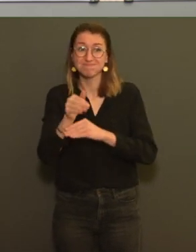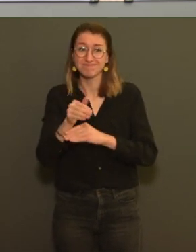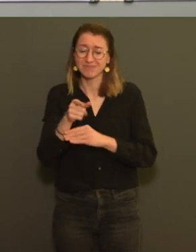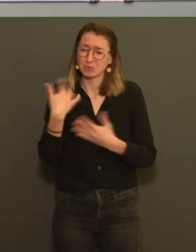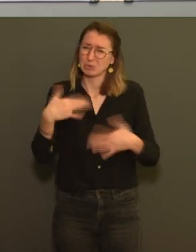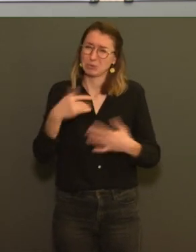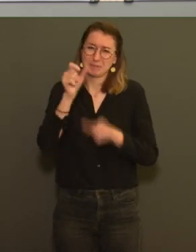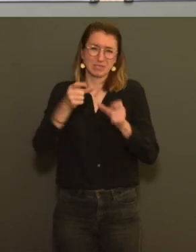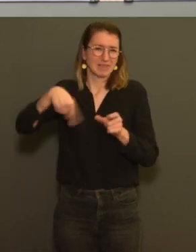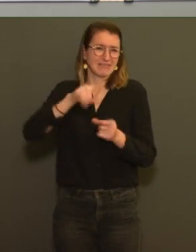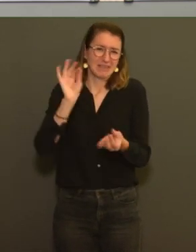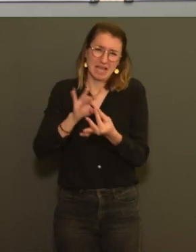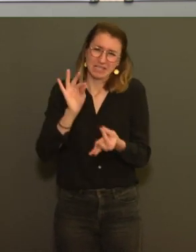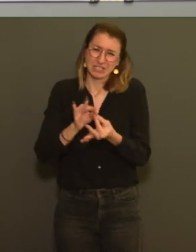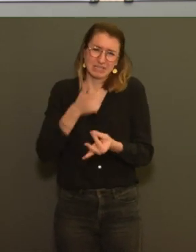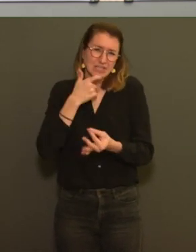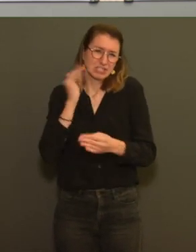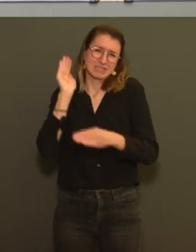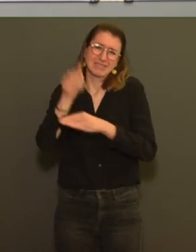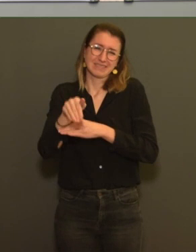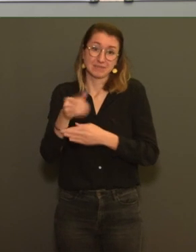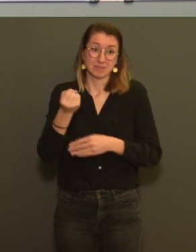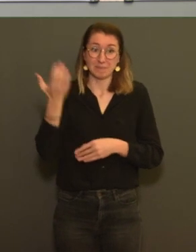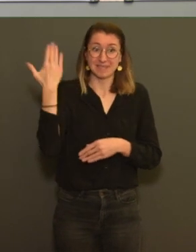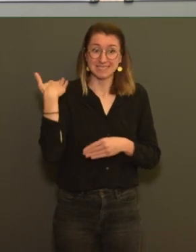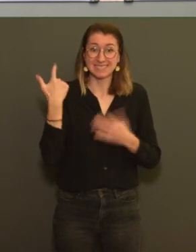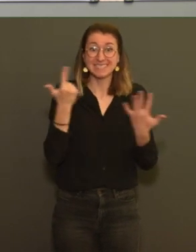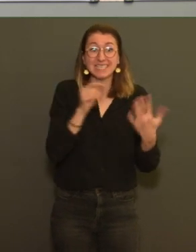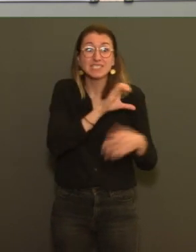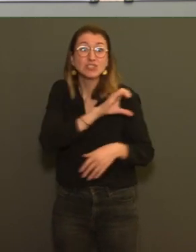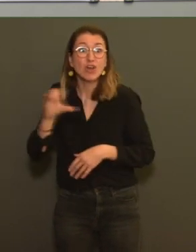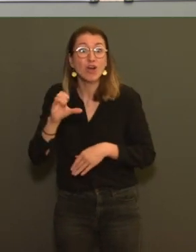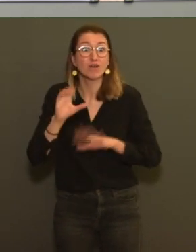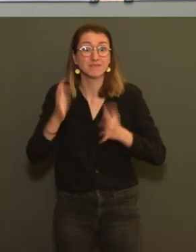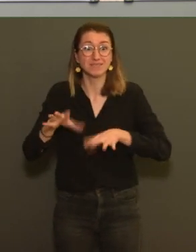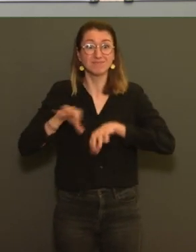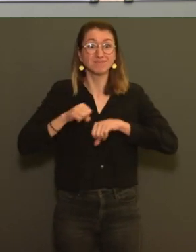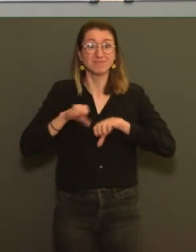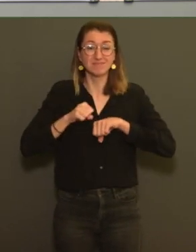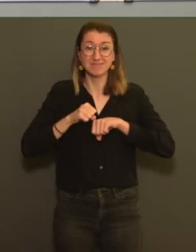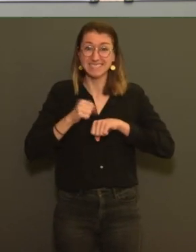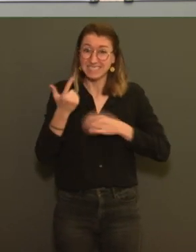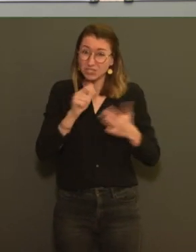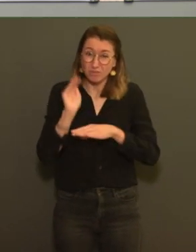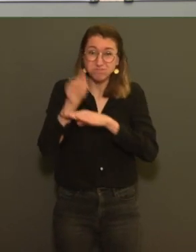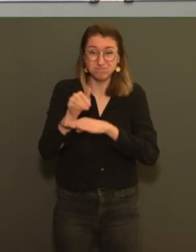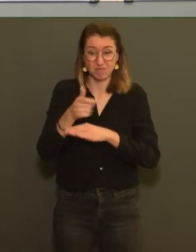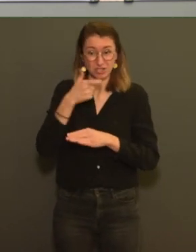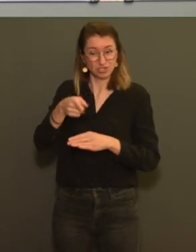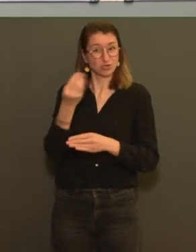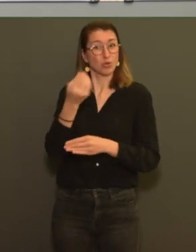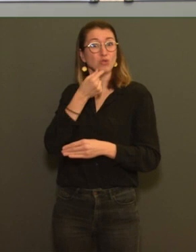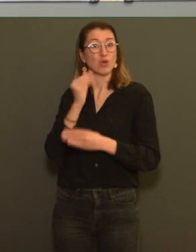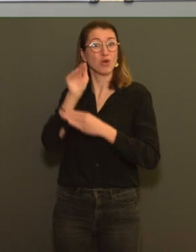On a noté la semaine dernière plus de 700 cas de positivité chez les plus de 90 ans, contre 300 la semaine